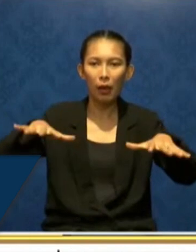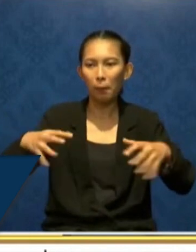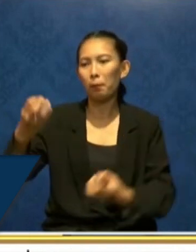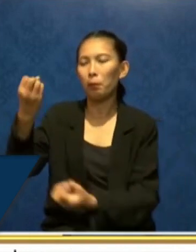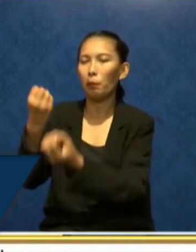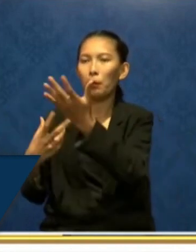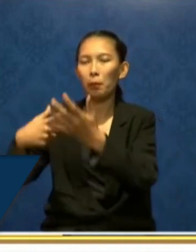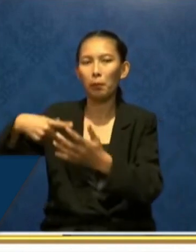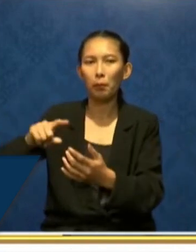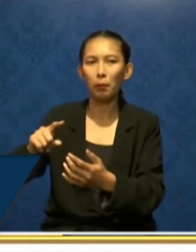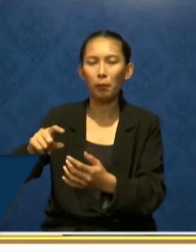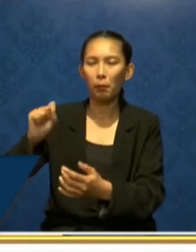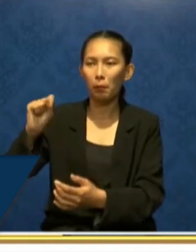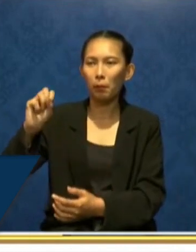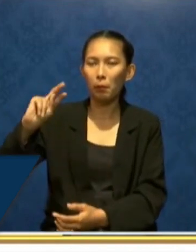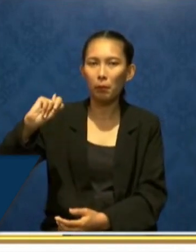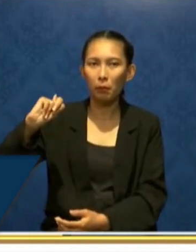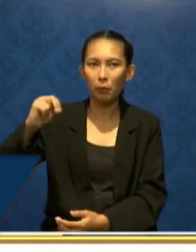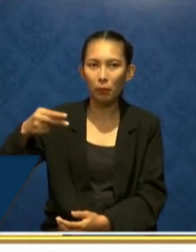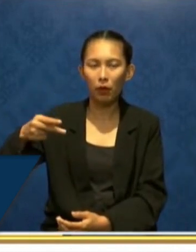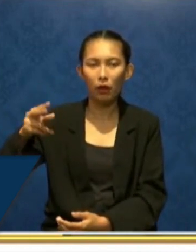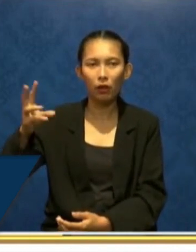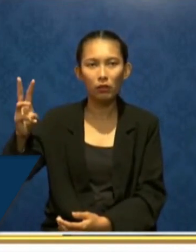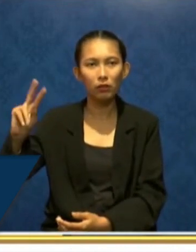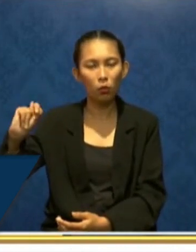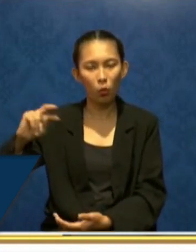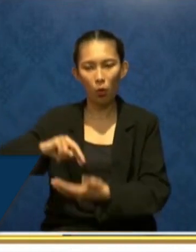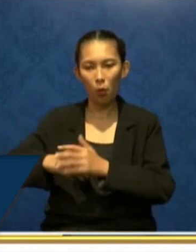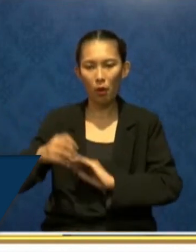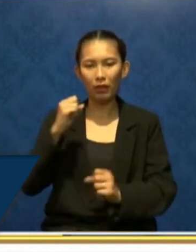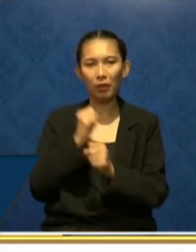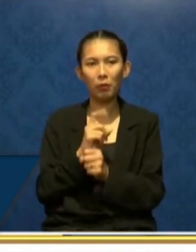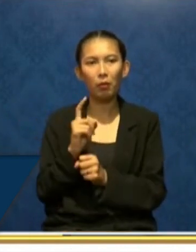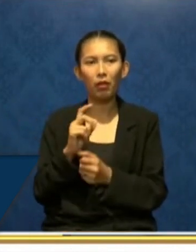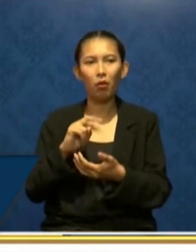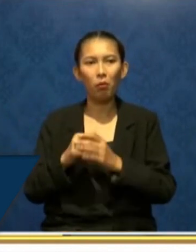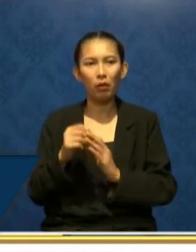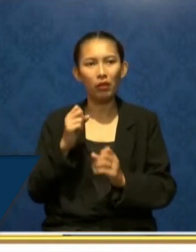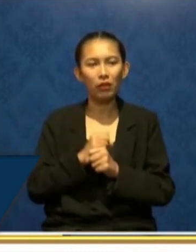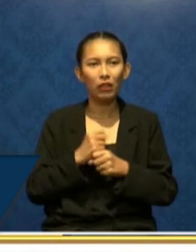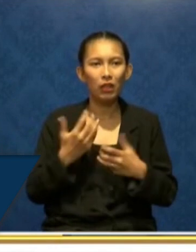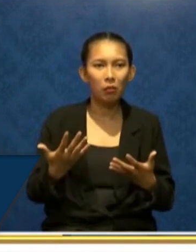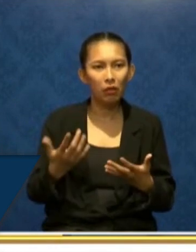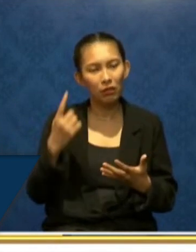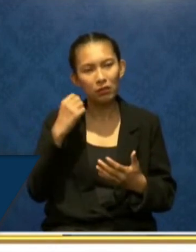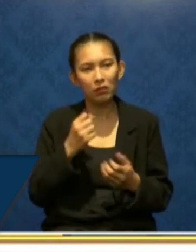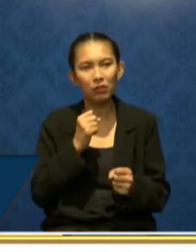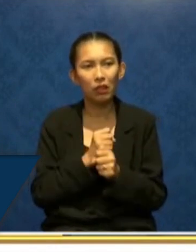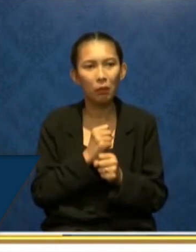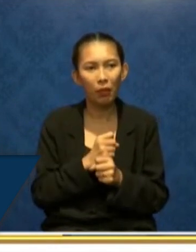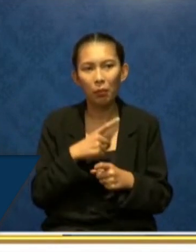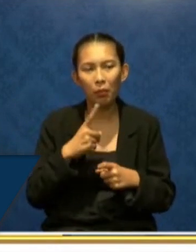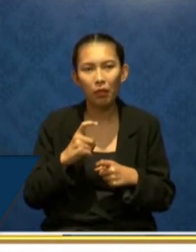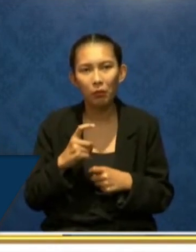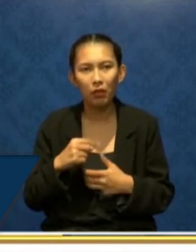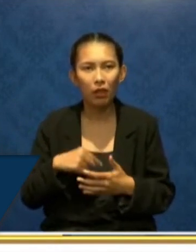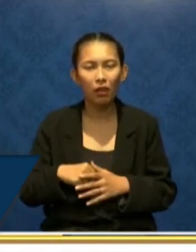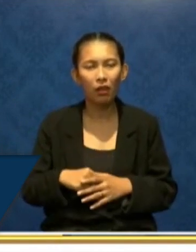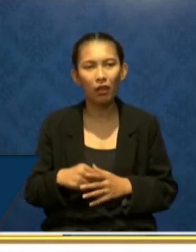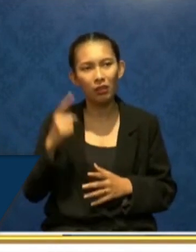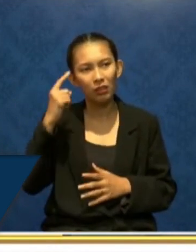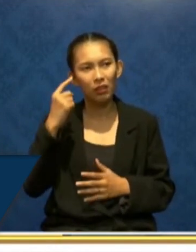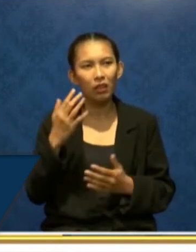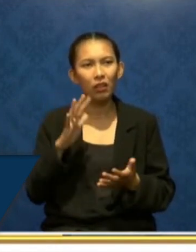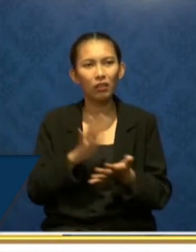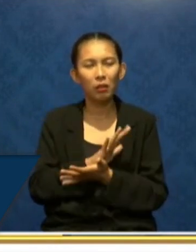าสงวนไม่สามารททำทำอะไรต่อได้เลยนะคะประชาชนต้องลบไปไหนครัมาจะไปจำนองซ้ำก็ไม่ได้นะคะประชาชนก็เลยทำ